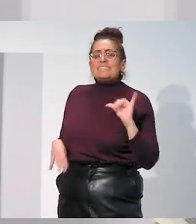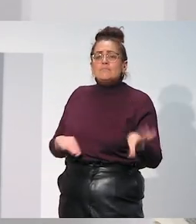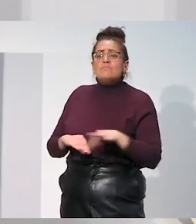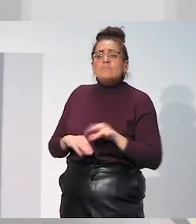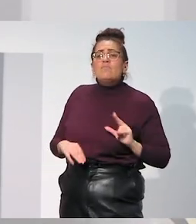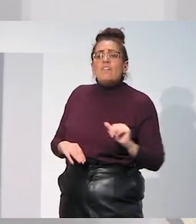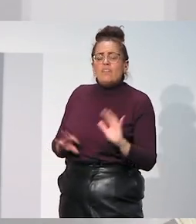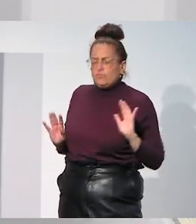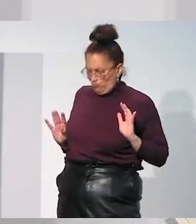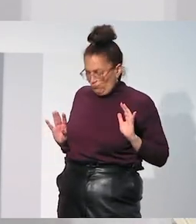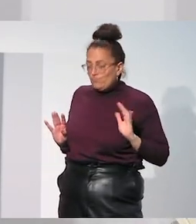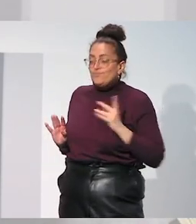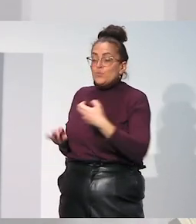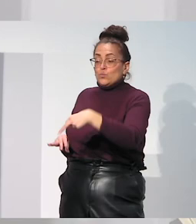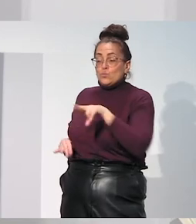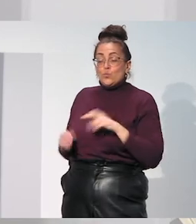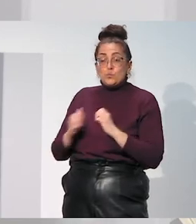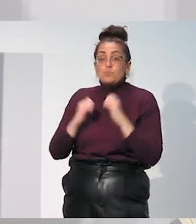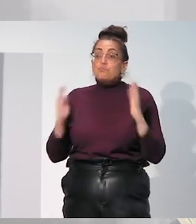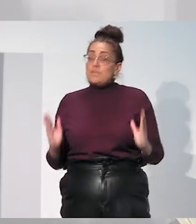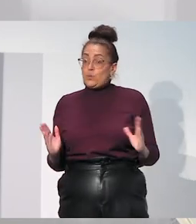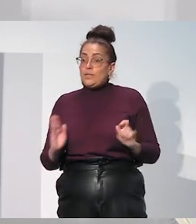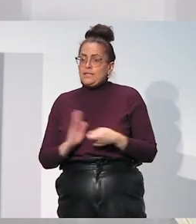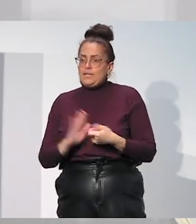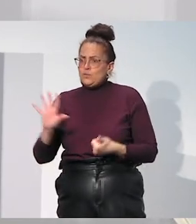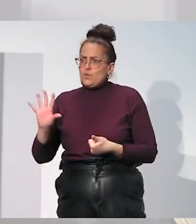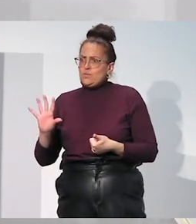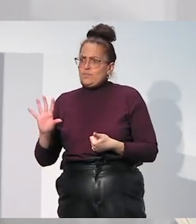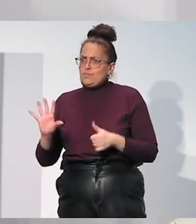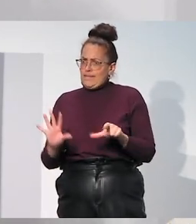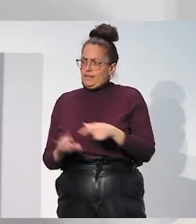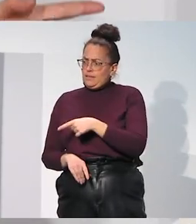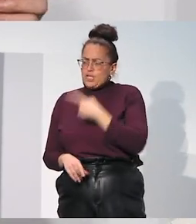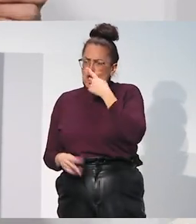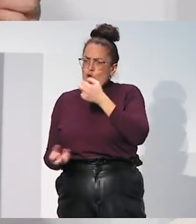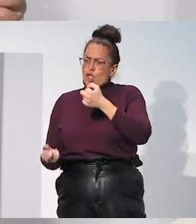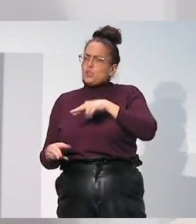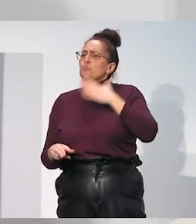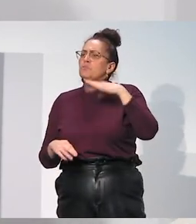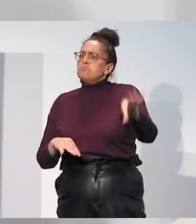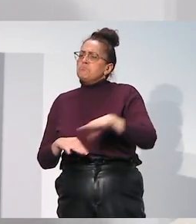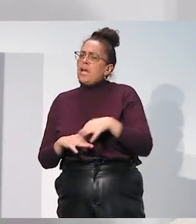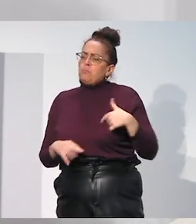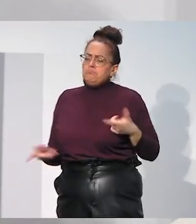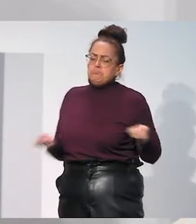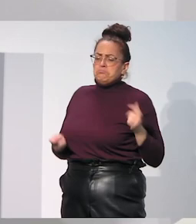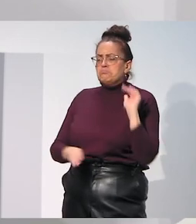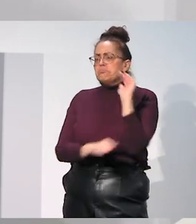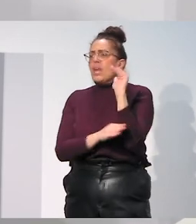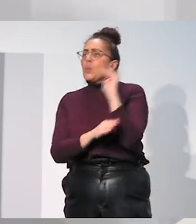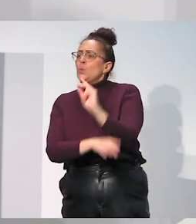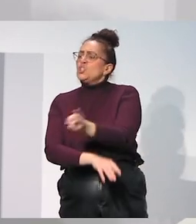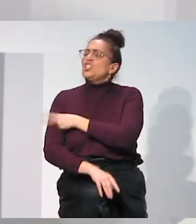croit. Il le croit sans doute en 67 encore. On comprendra quelques années plus tard qu'il